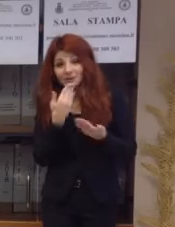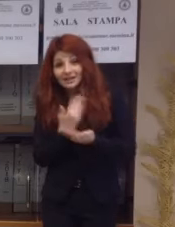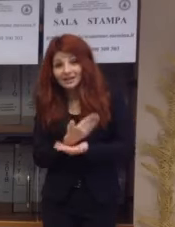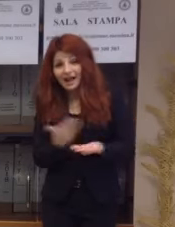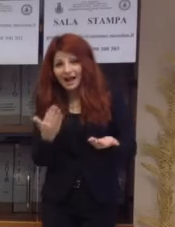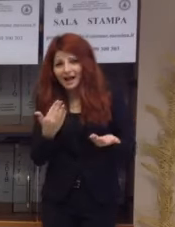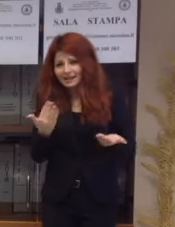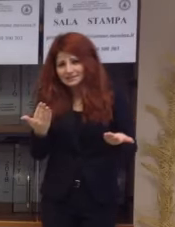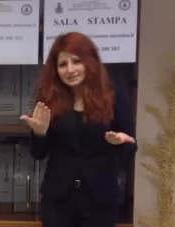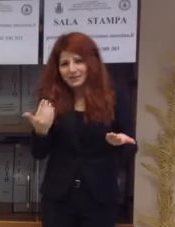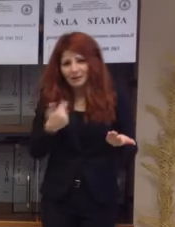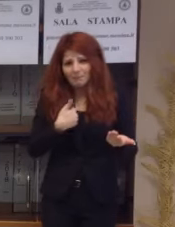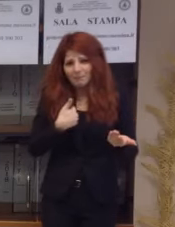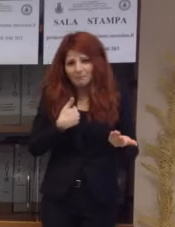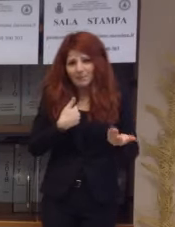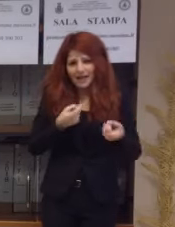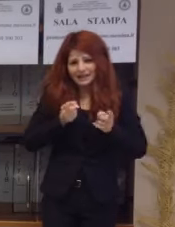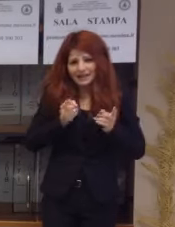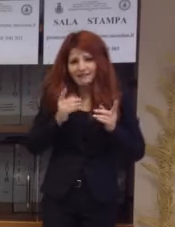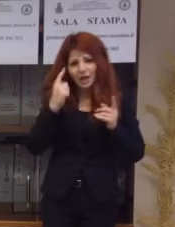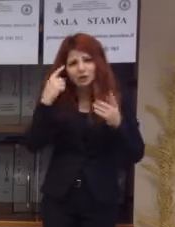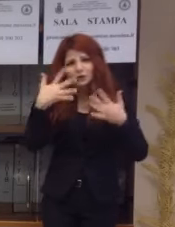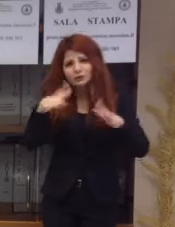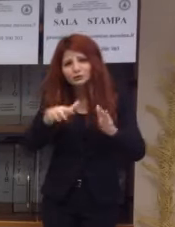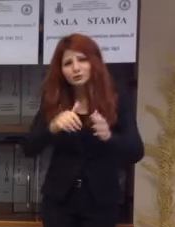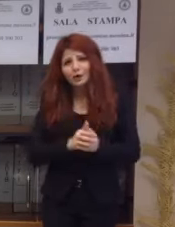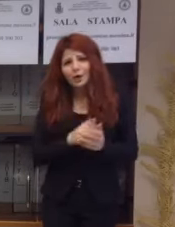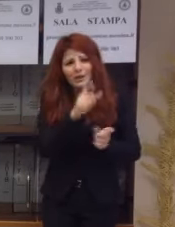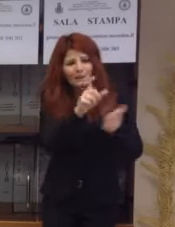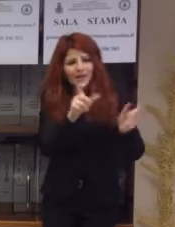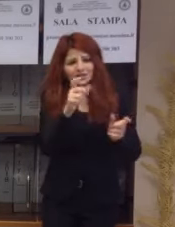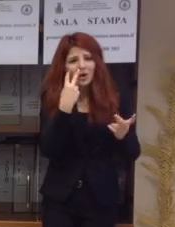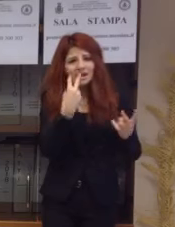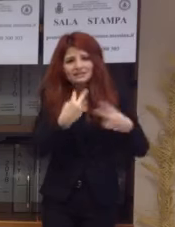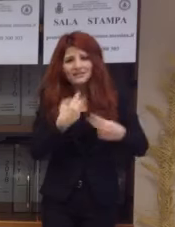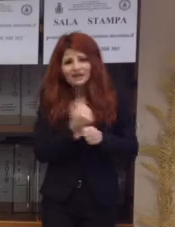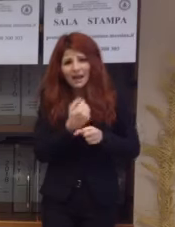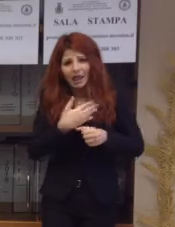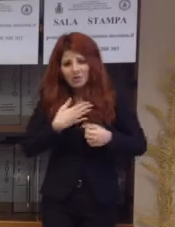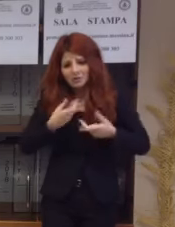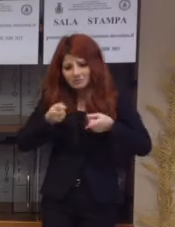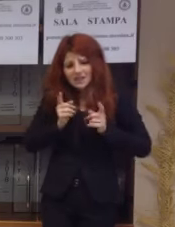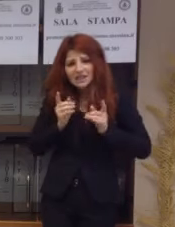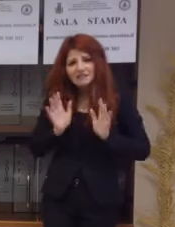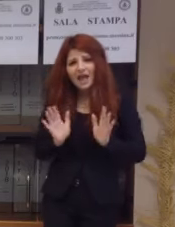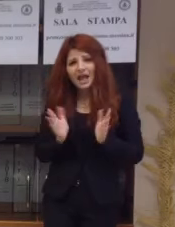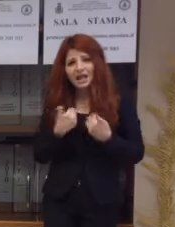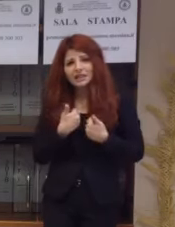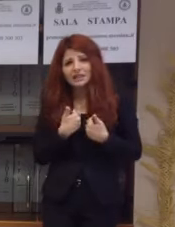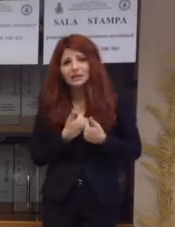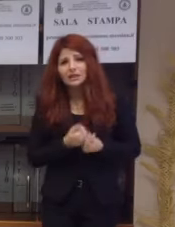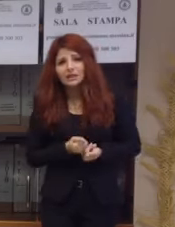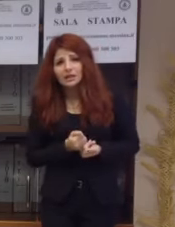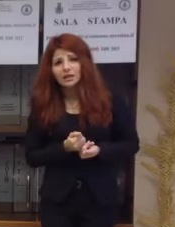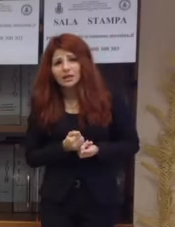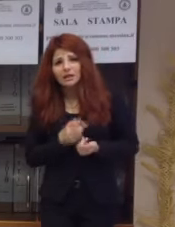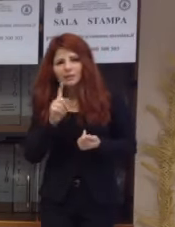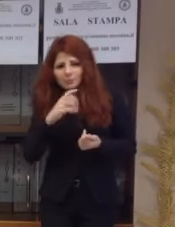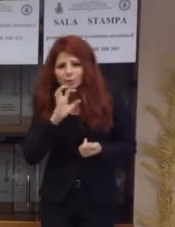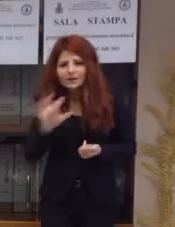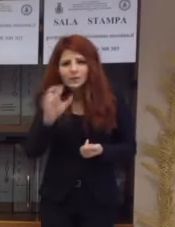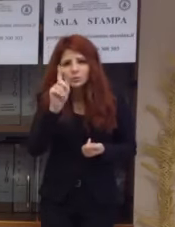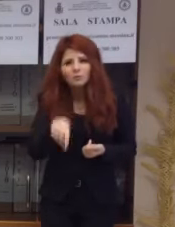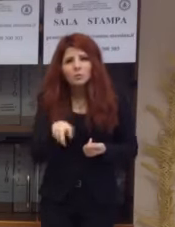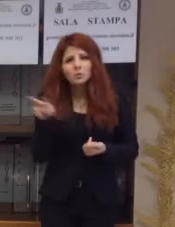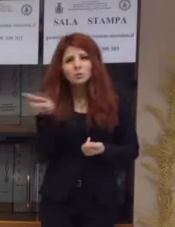so difendere da solo, perché c'è la gente che mi difende. Quindi la querela ora ci sarà anche per te. Vedete, io odio